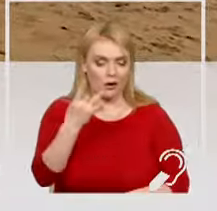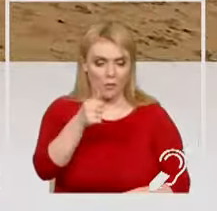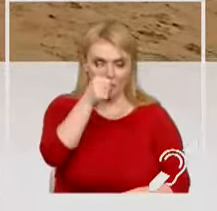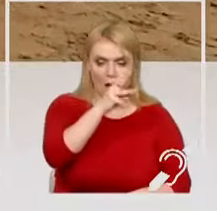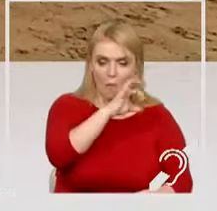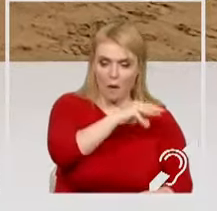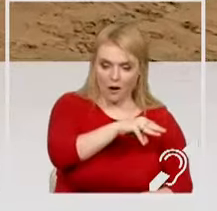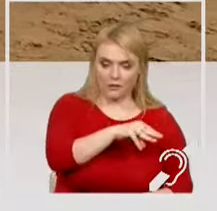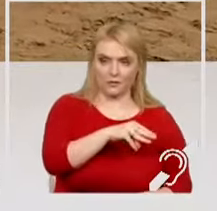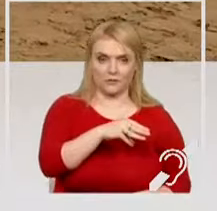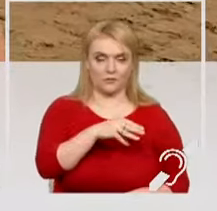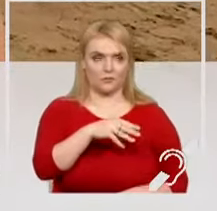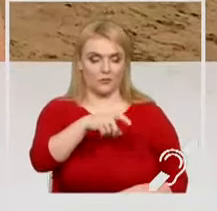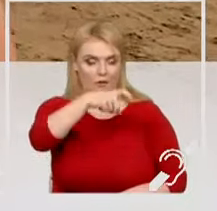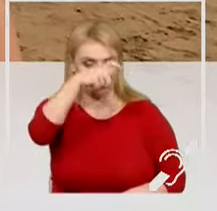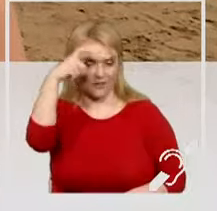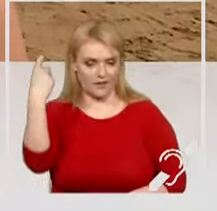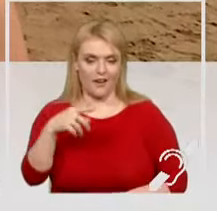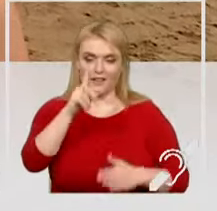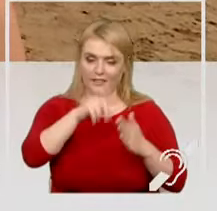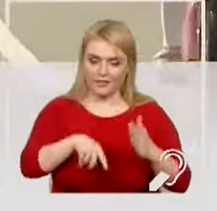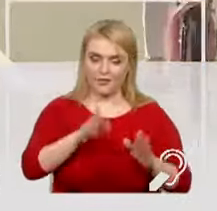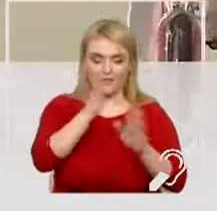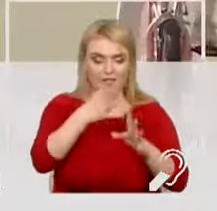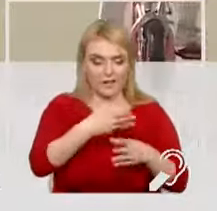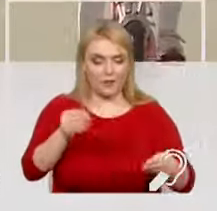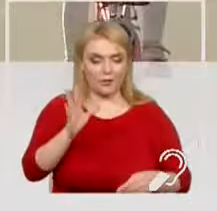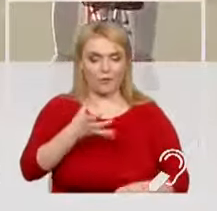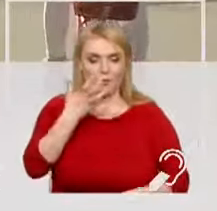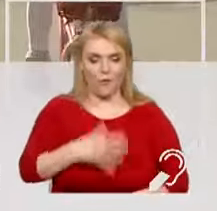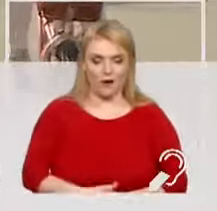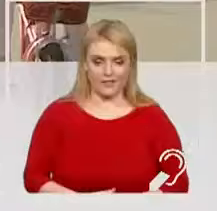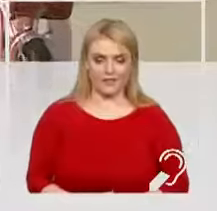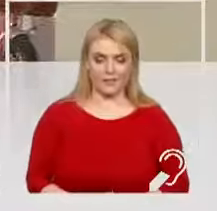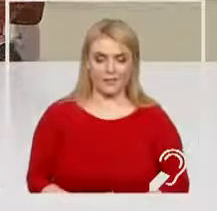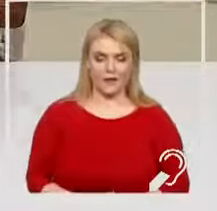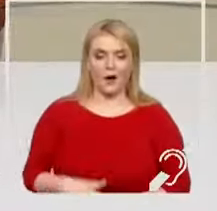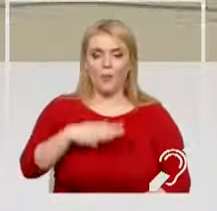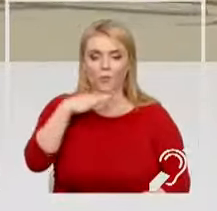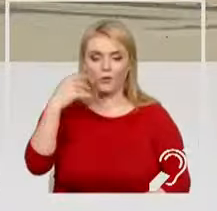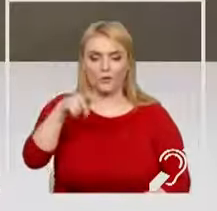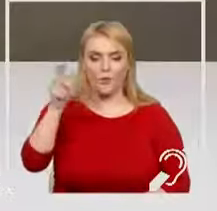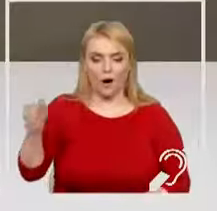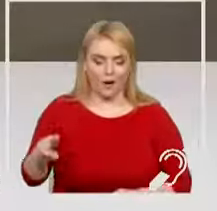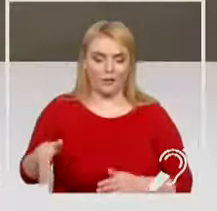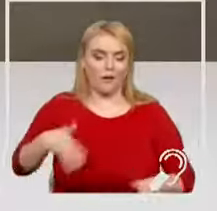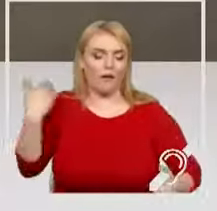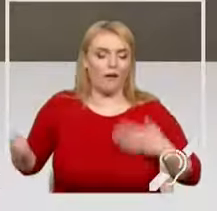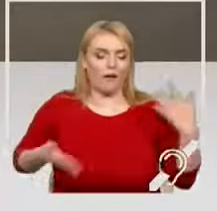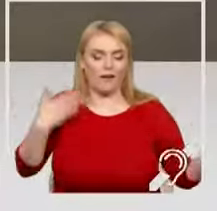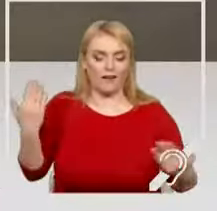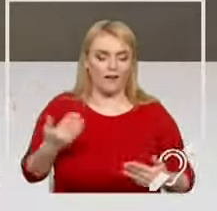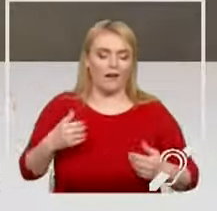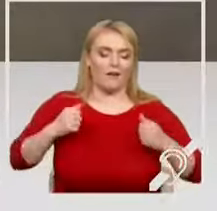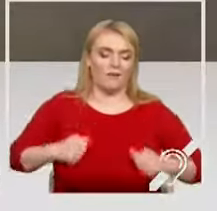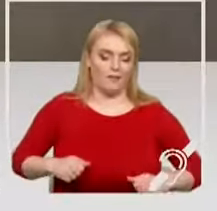de soare și sperăm să avem o primăvară frumoasă. Mulți au scos din șifoniere hainele de vară și au ieșit la plimbare.